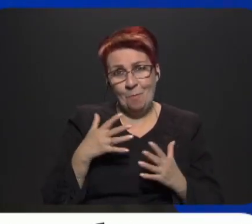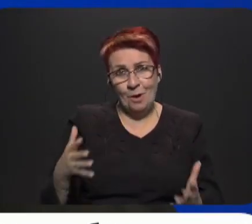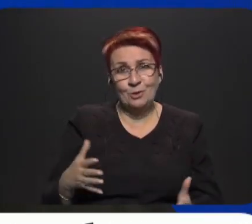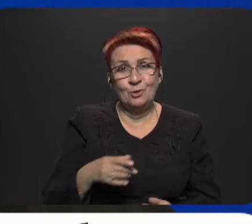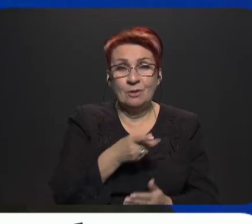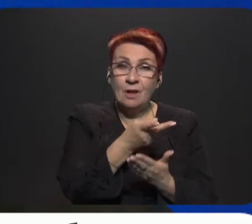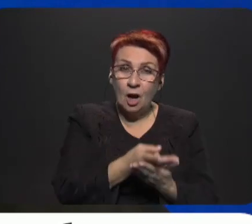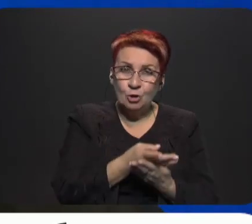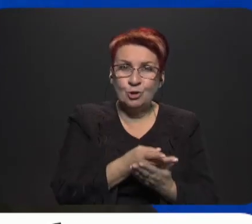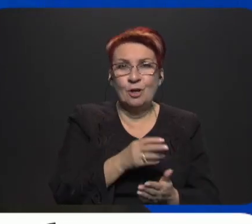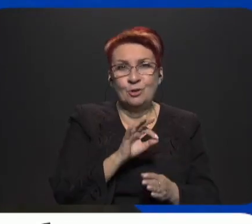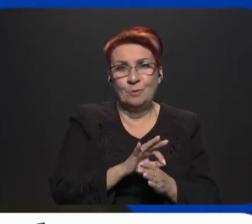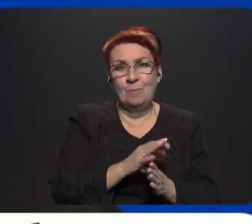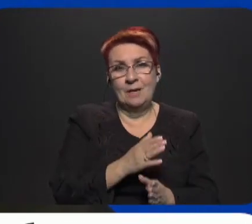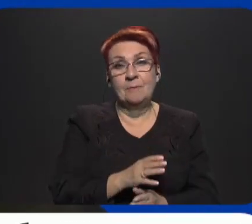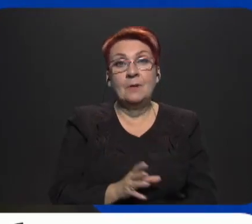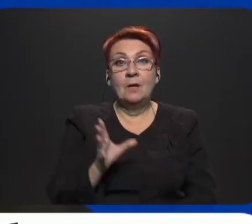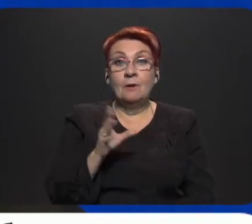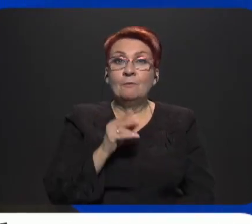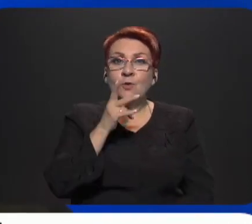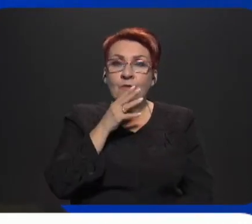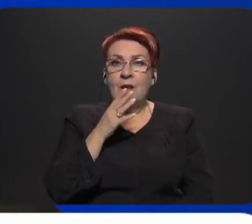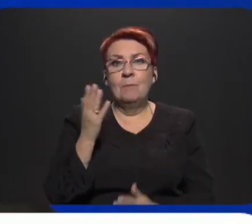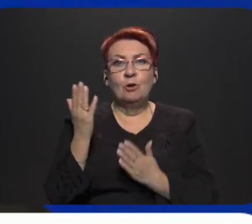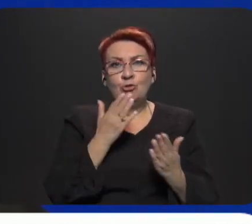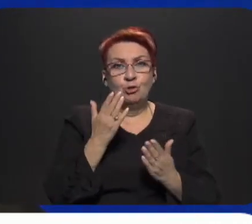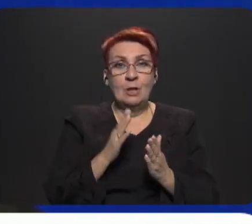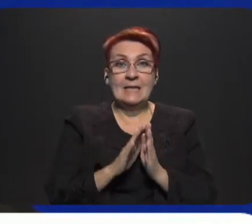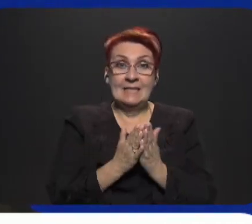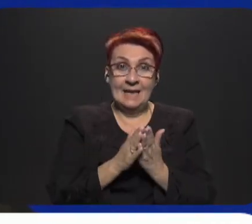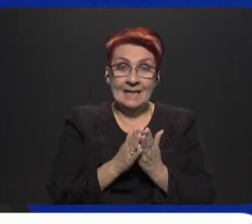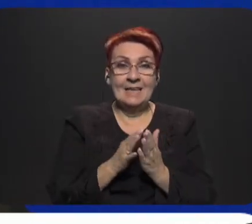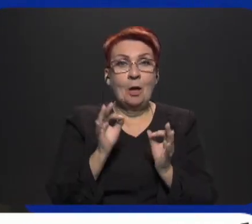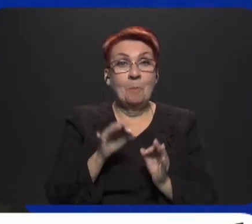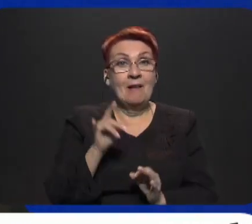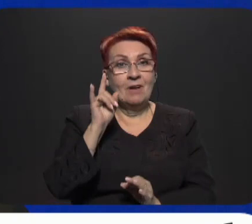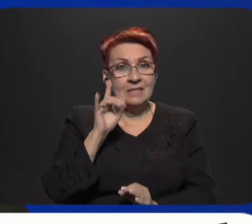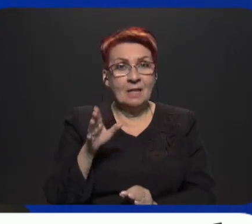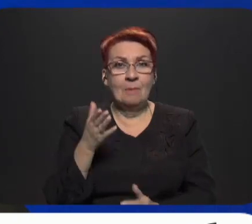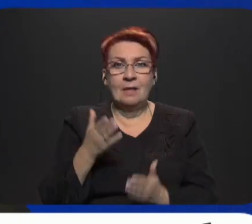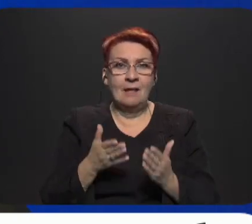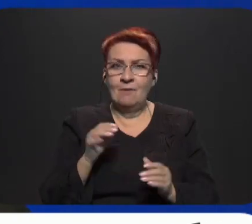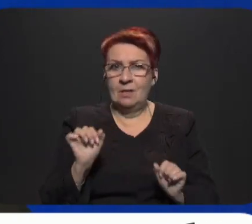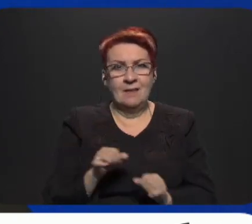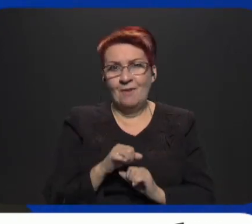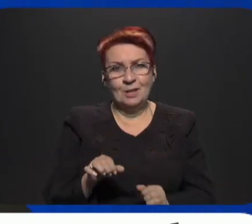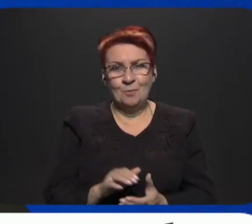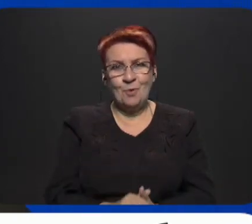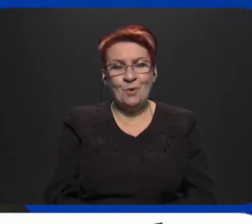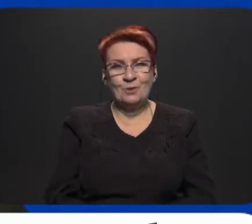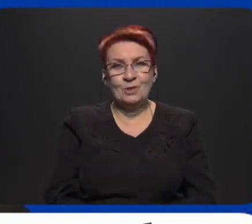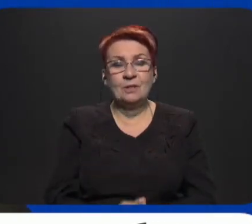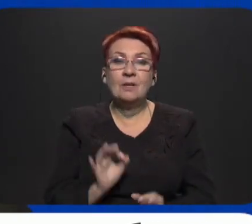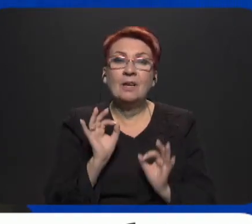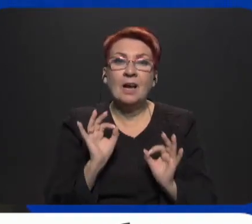Подскажите, батюшка. Но все время читать книги православные, наверное, невозможно. То есть, конечно